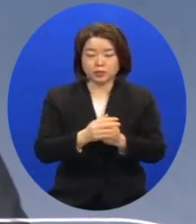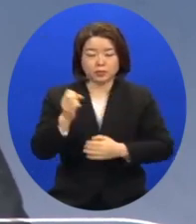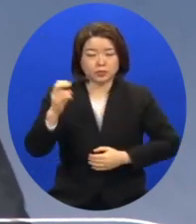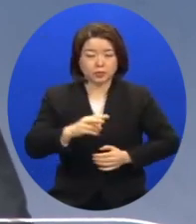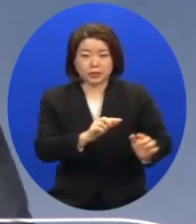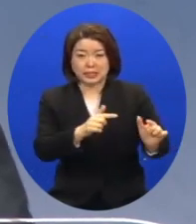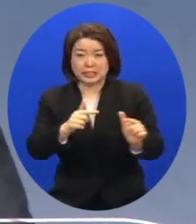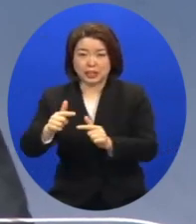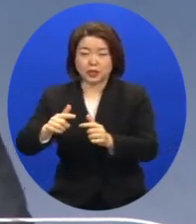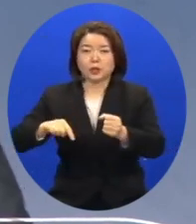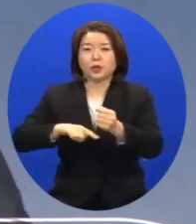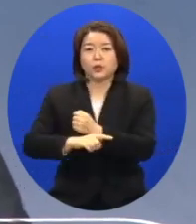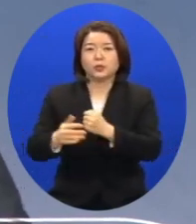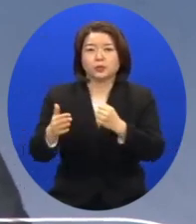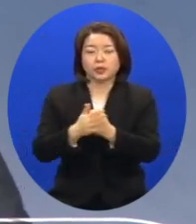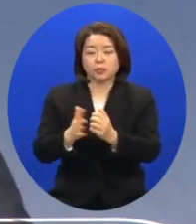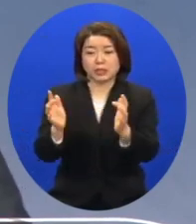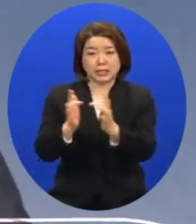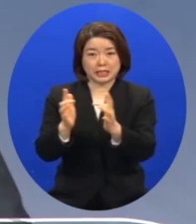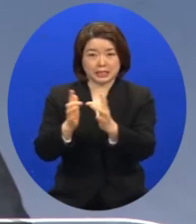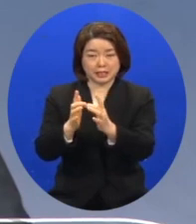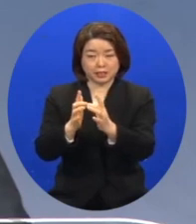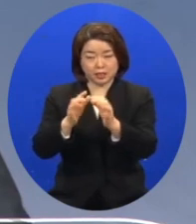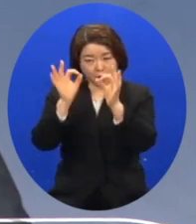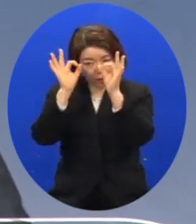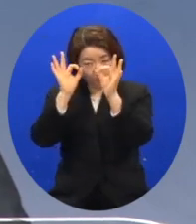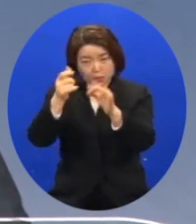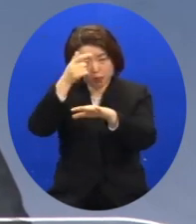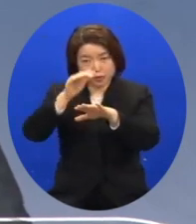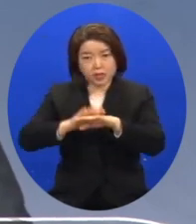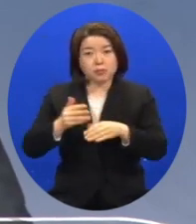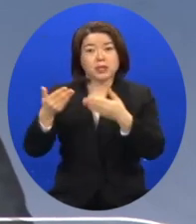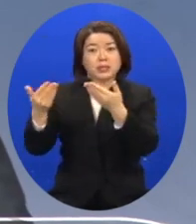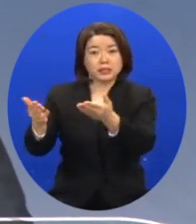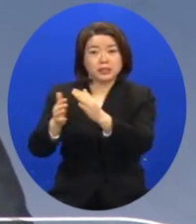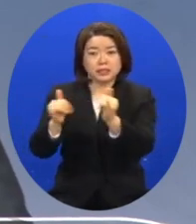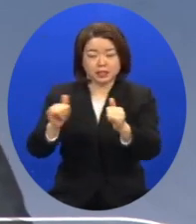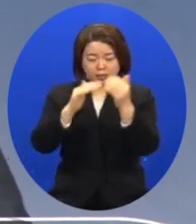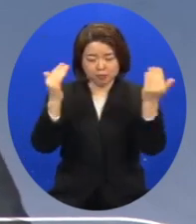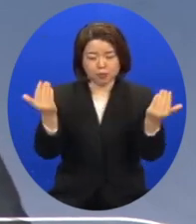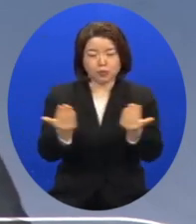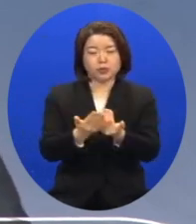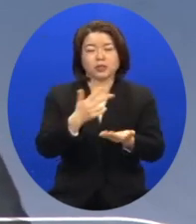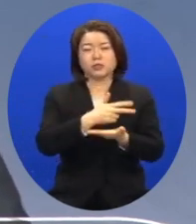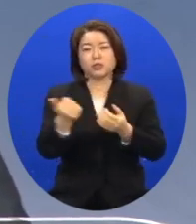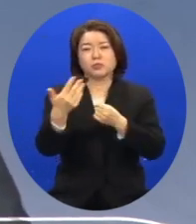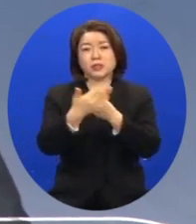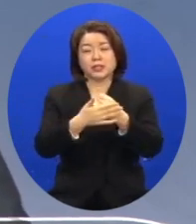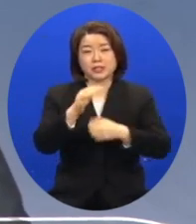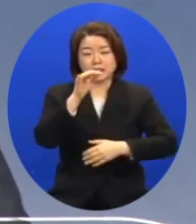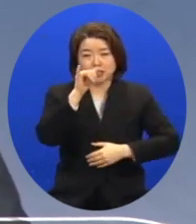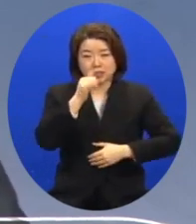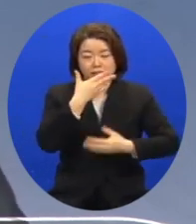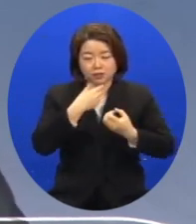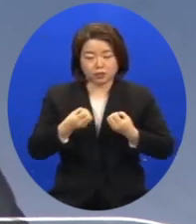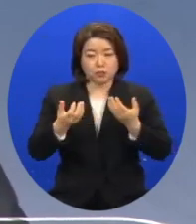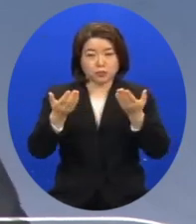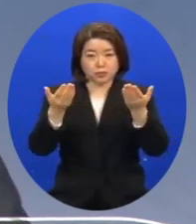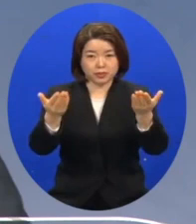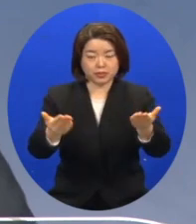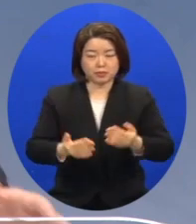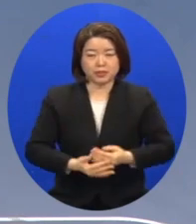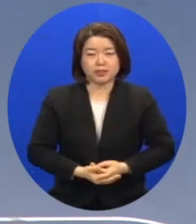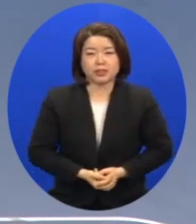인터넷으로 예배를 드려야 되는 분들 모두에게 도 주의 은혜가 함께 하시기를 축복합니다 어려울 때일수록